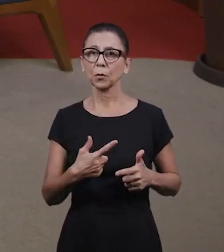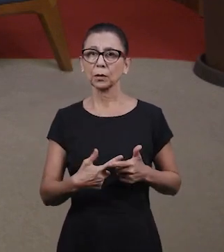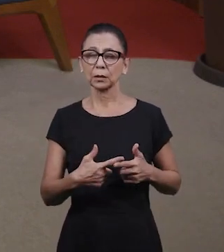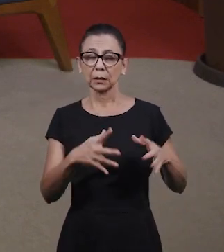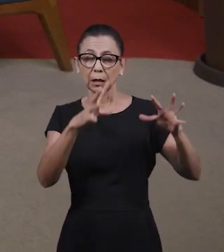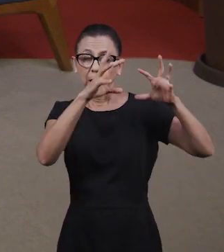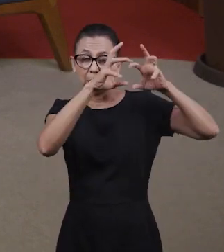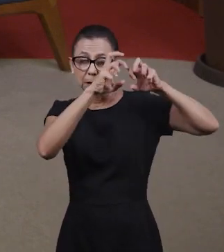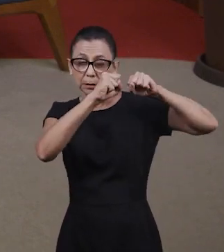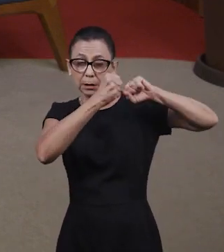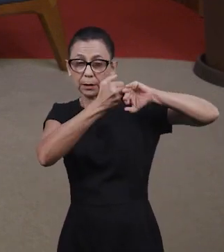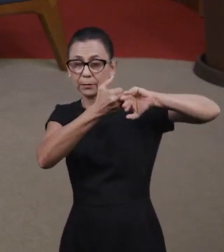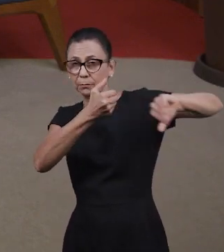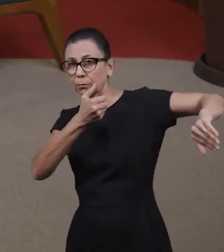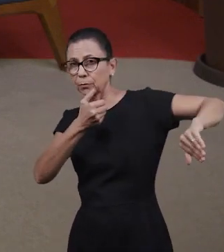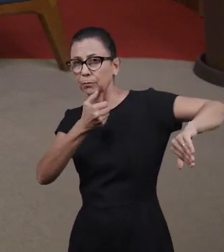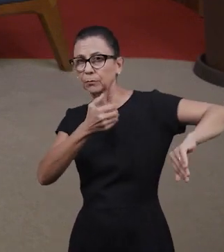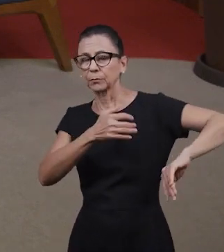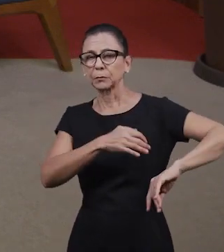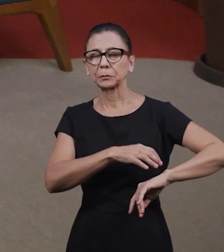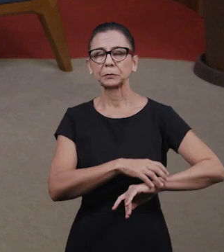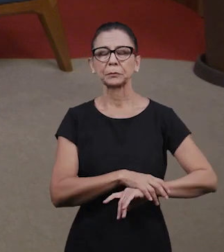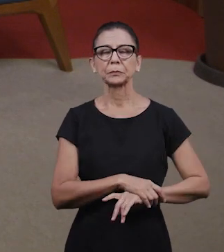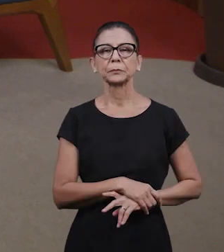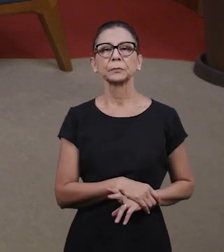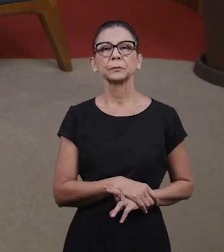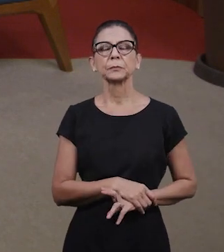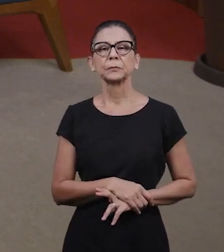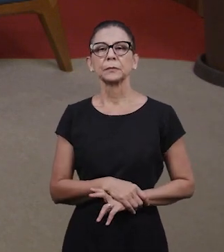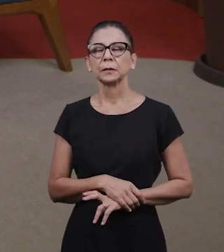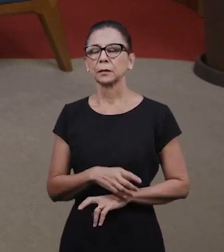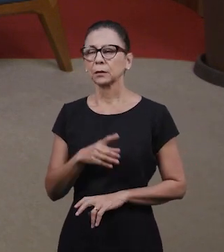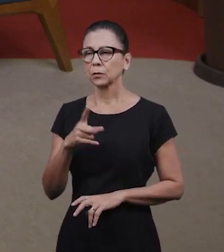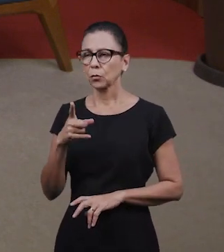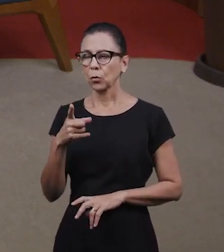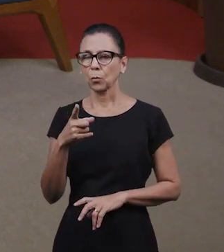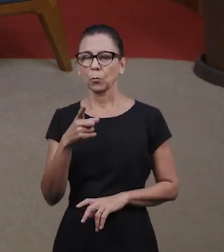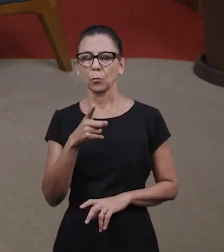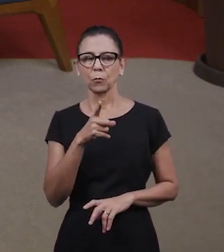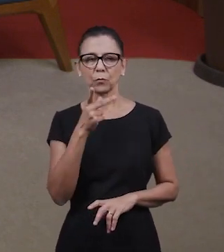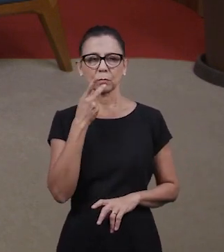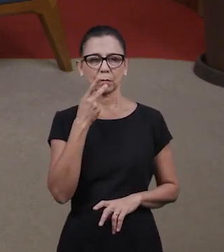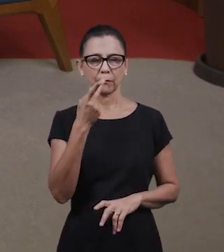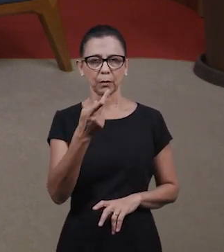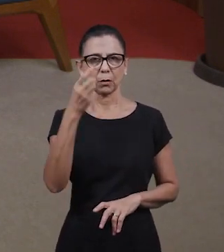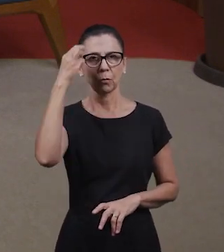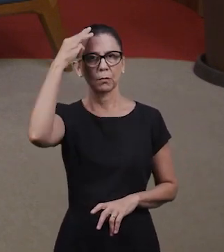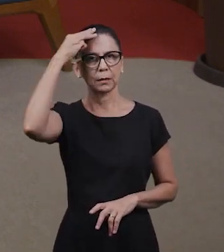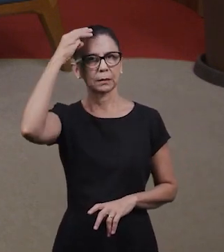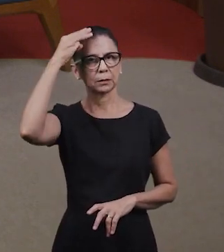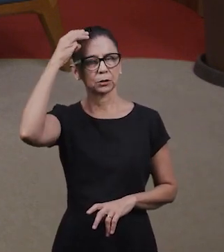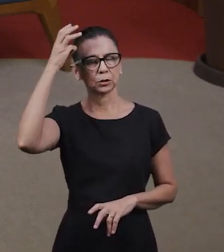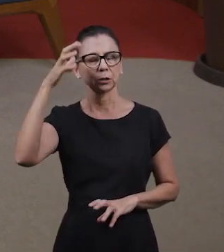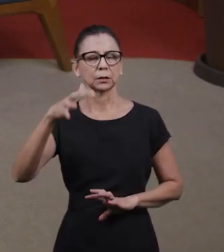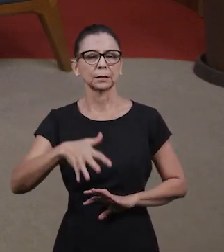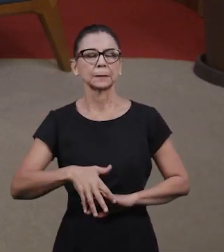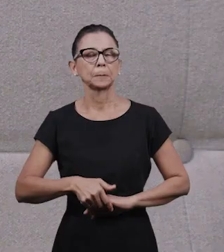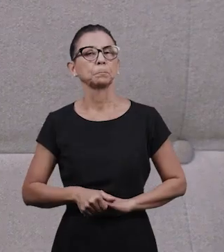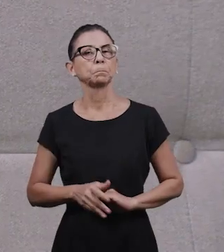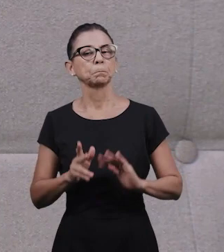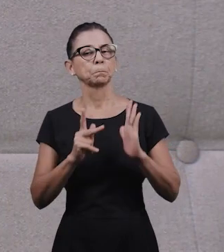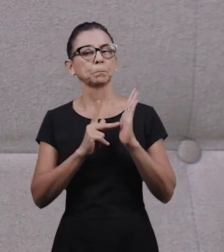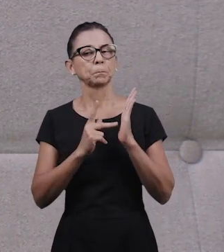perturber. Dans un aspect prophétique, n'est-ce pas, Alexandre? La parabole laisse